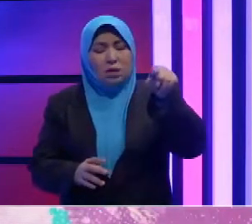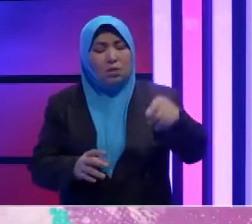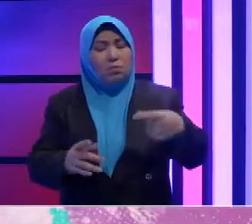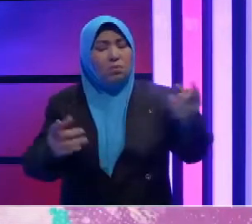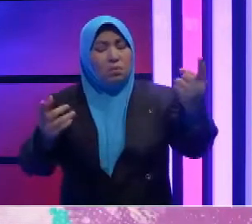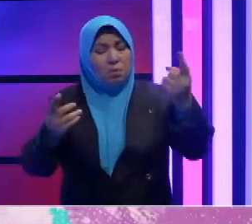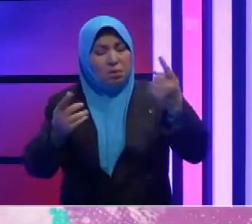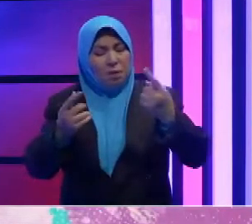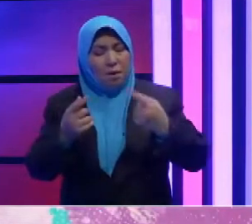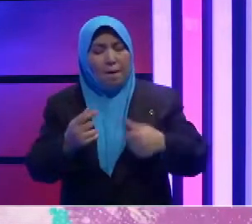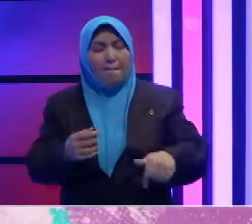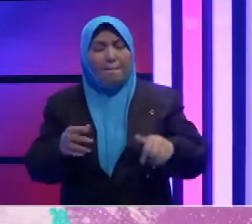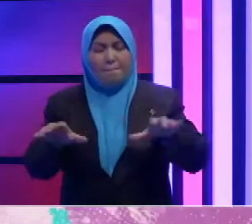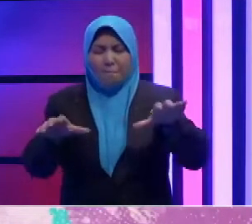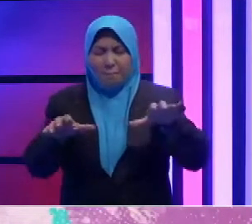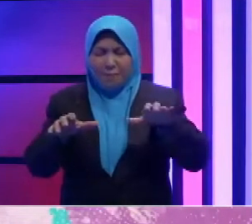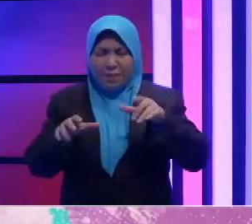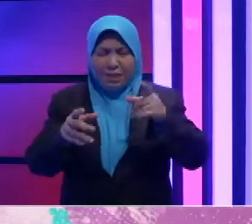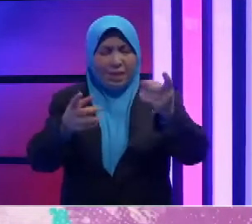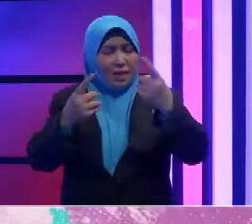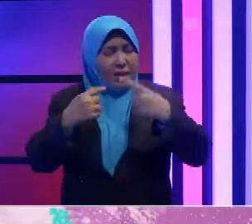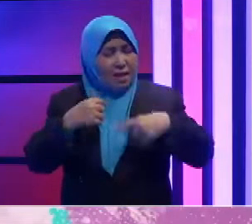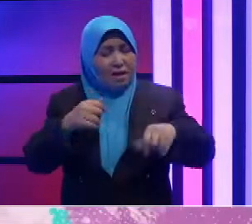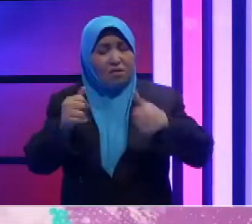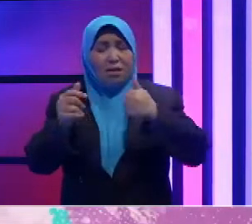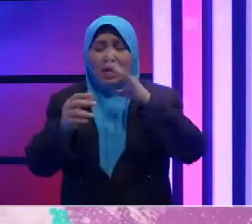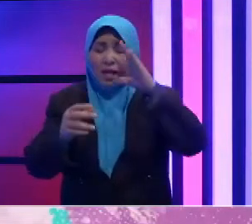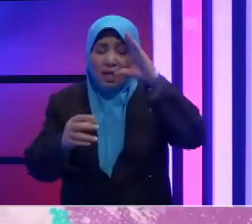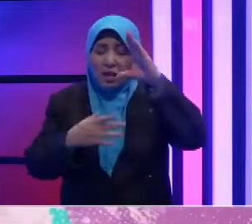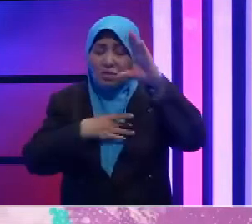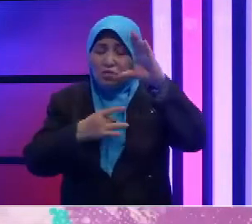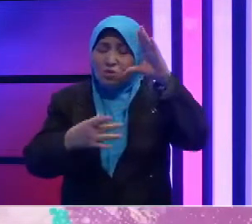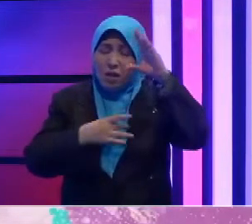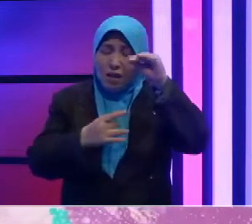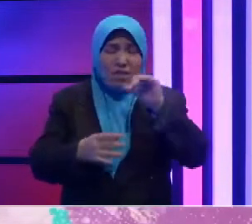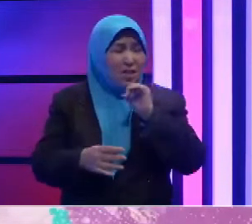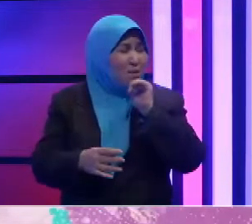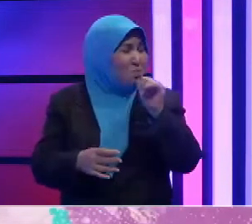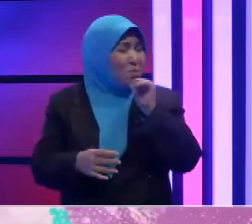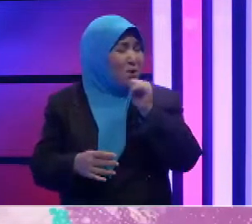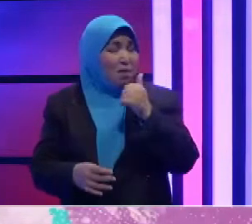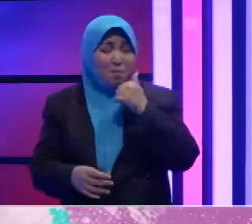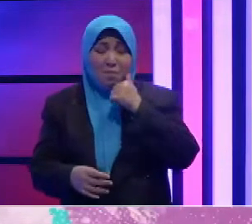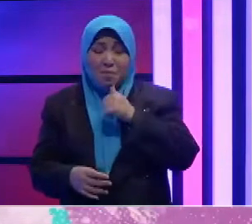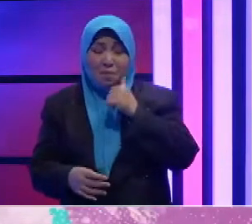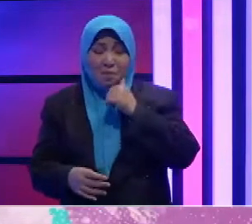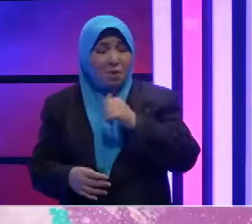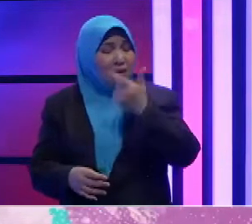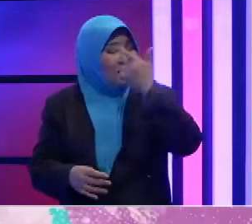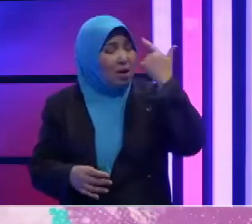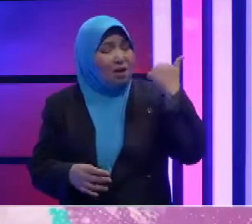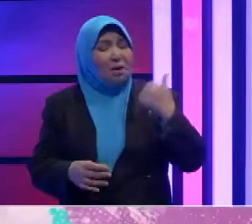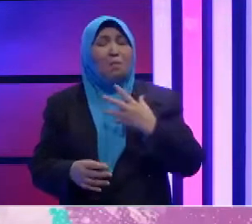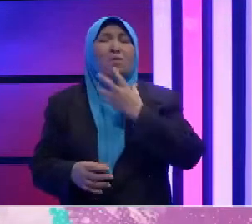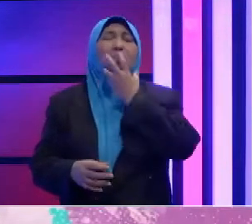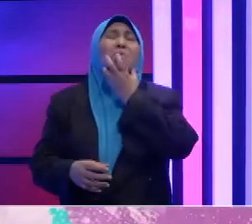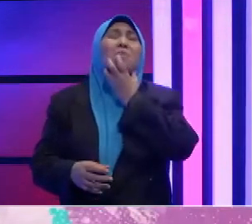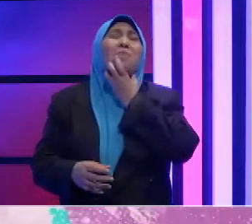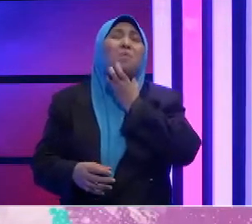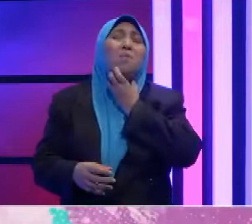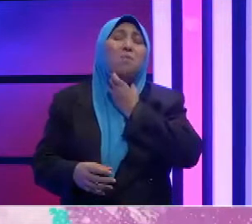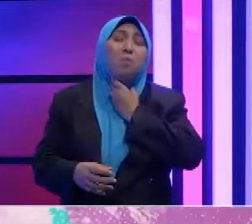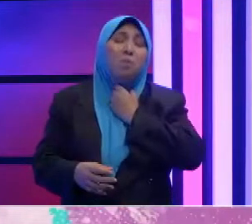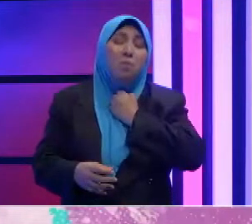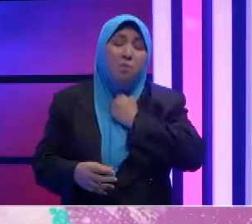أئنكم لتأتون الرجال شهوة من